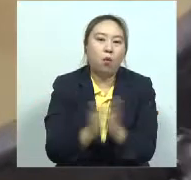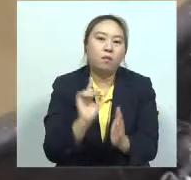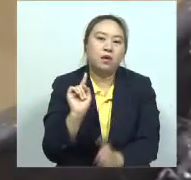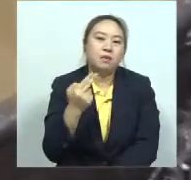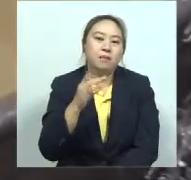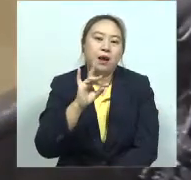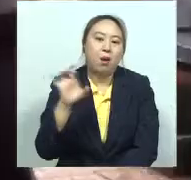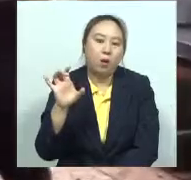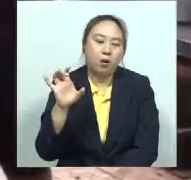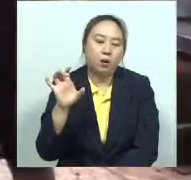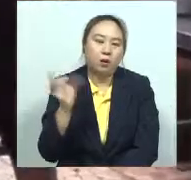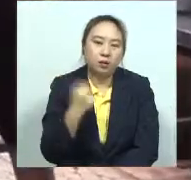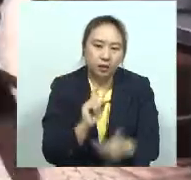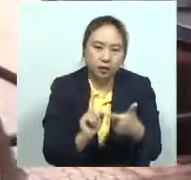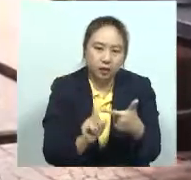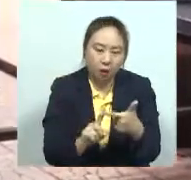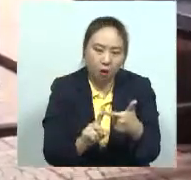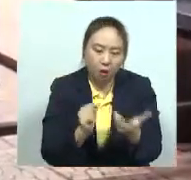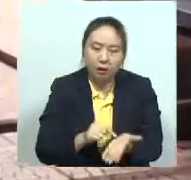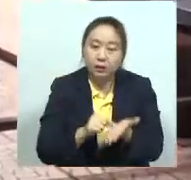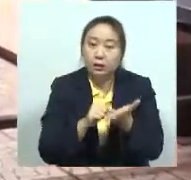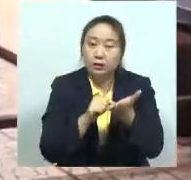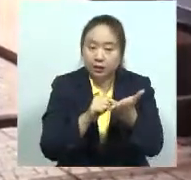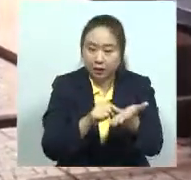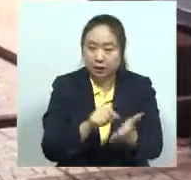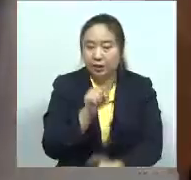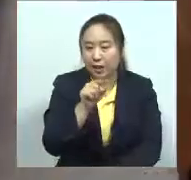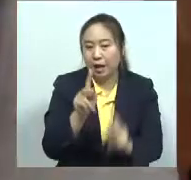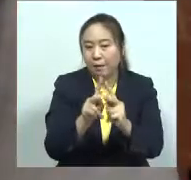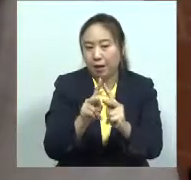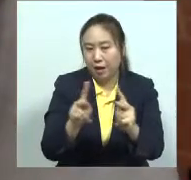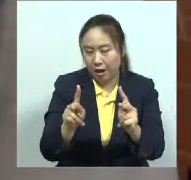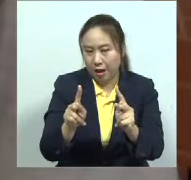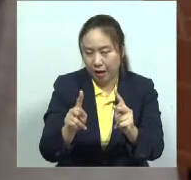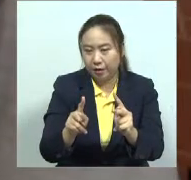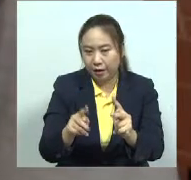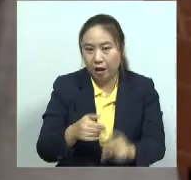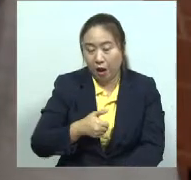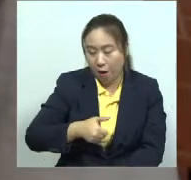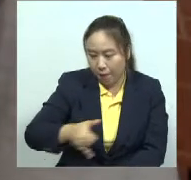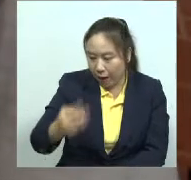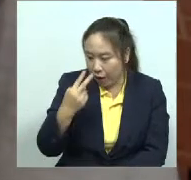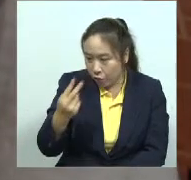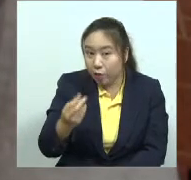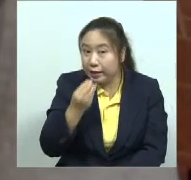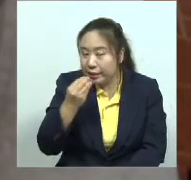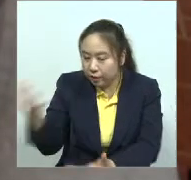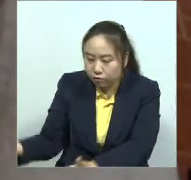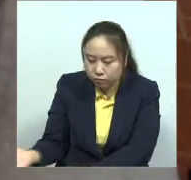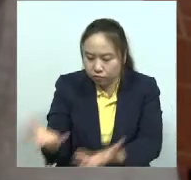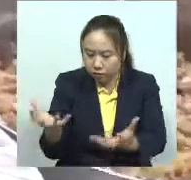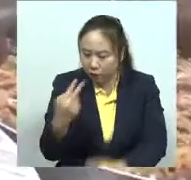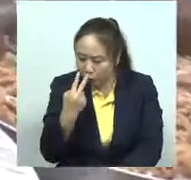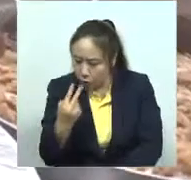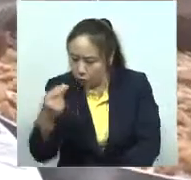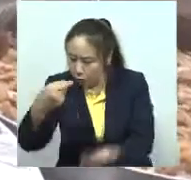าทประเด็นที่2เสนอให้สั่งการให้ทางคณะกรรมการตรวจรับอาหารกลางวันรายวันครูเวรเพิ่ม